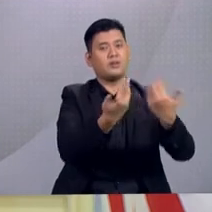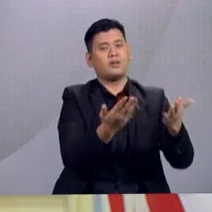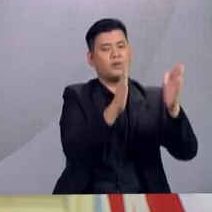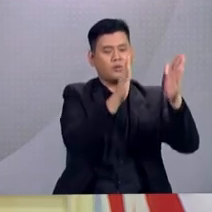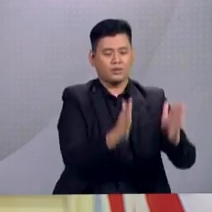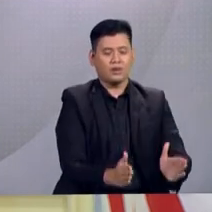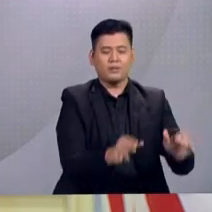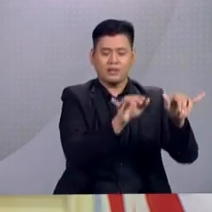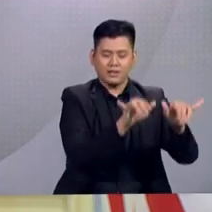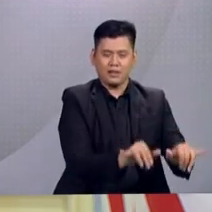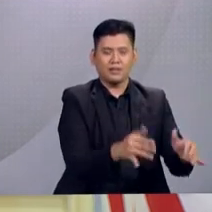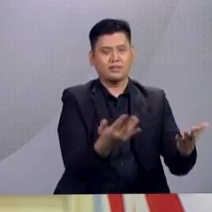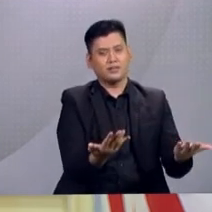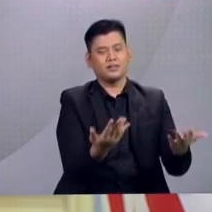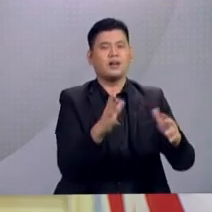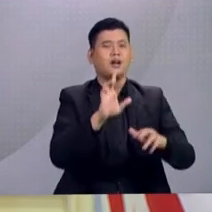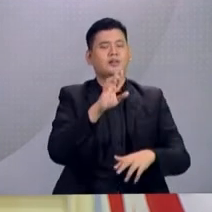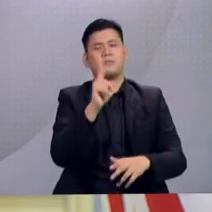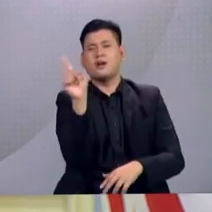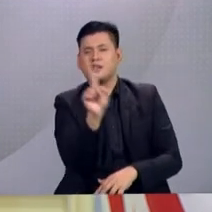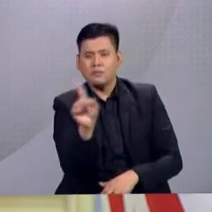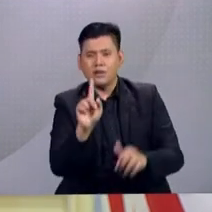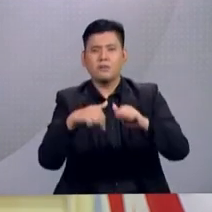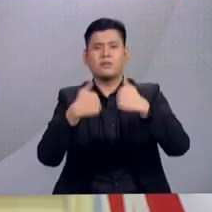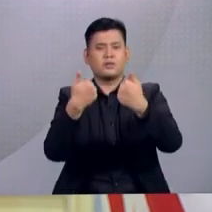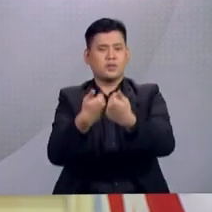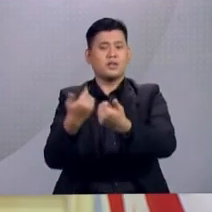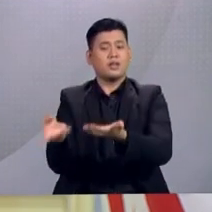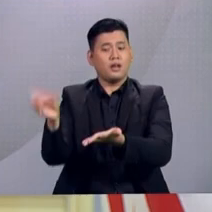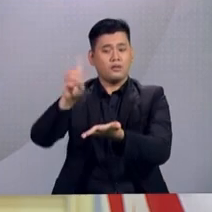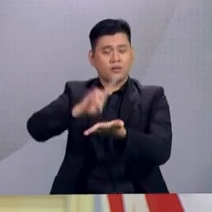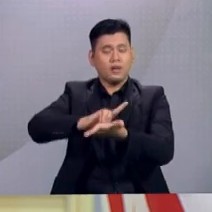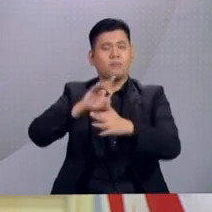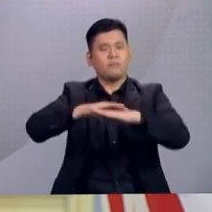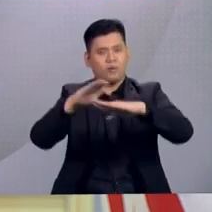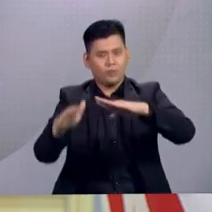berdaftar dengan ROS ataupun pendaftar pertubuhan dibenarkan.